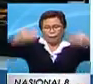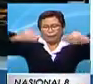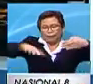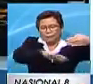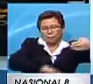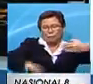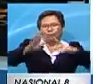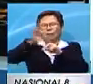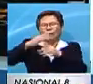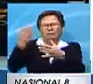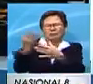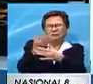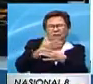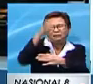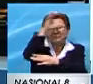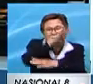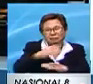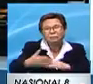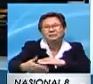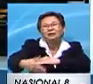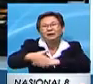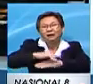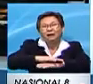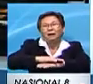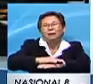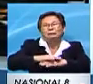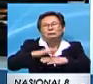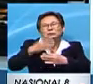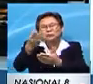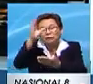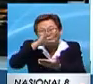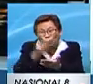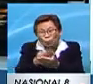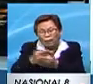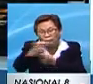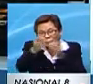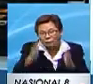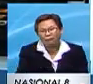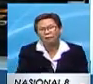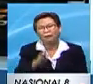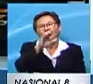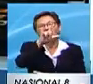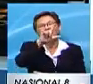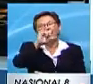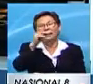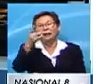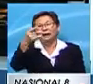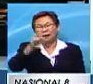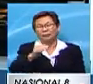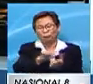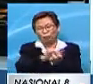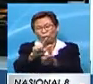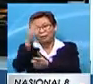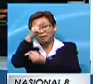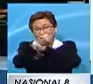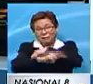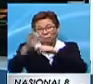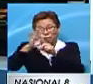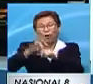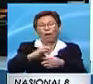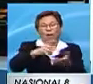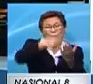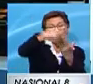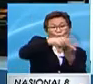yang menjejaskan ribuan mata pencarian nelayan. Malah LKIM turut sanksi dengan kelulusan Kerajaan Negeri Pulau Pinang terhadap projek